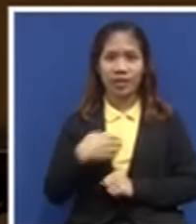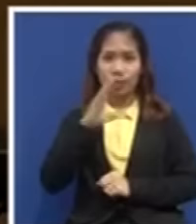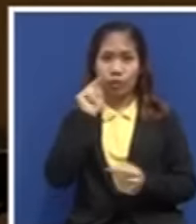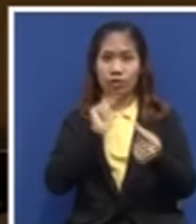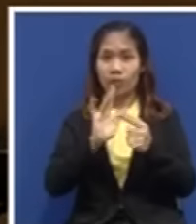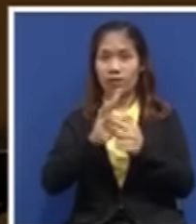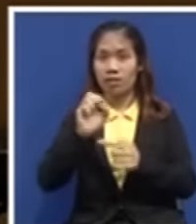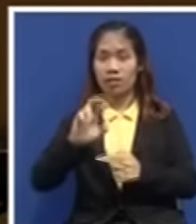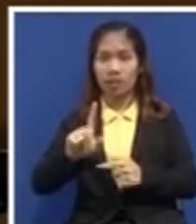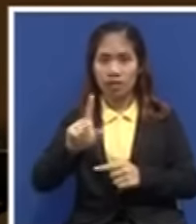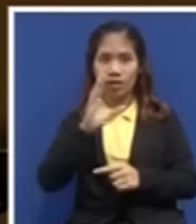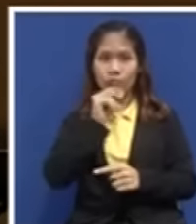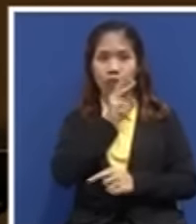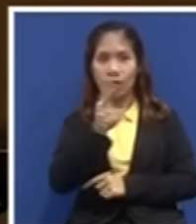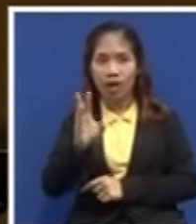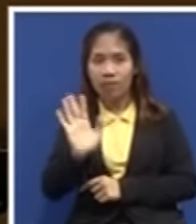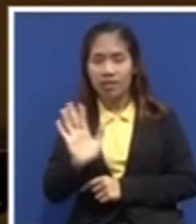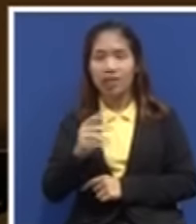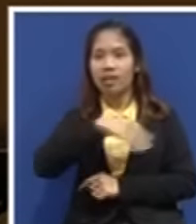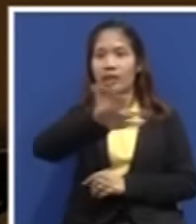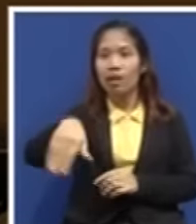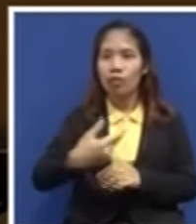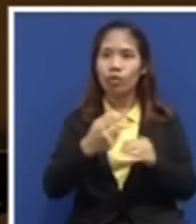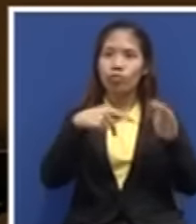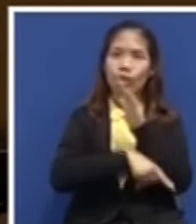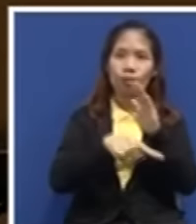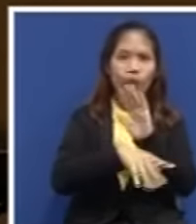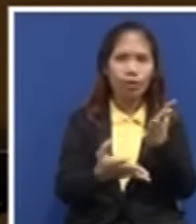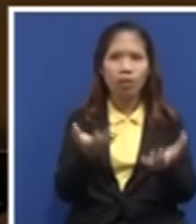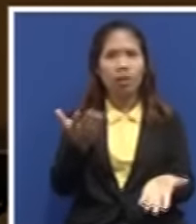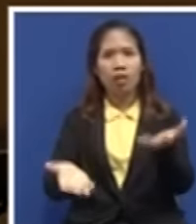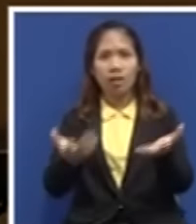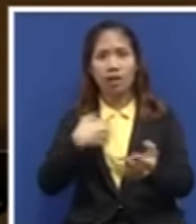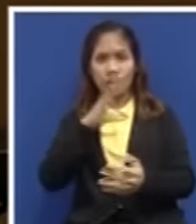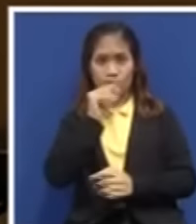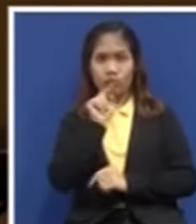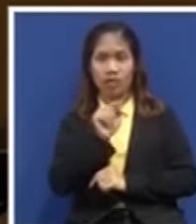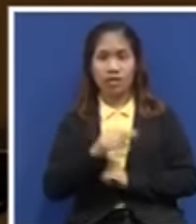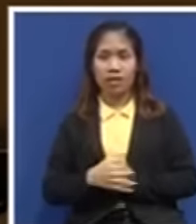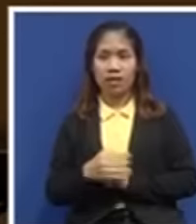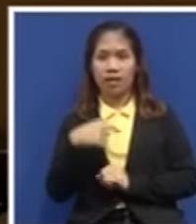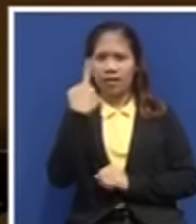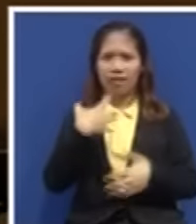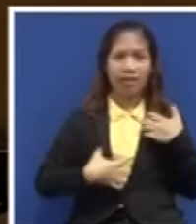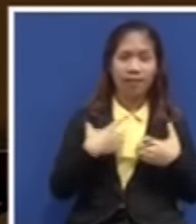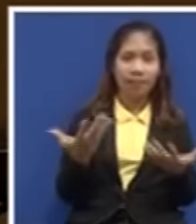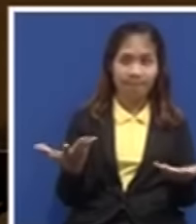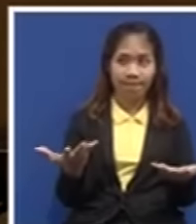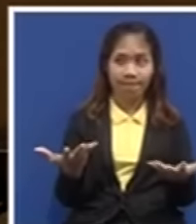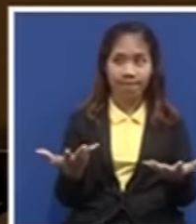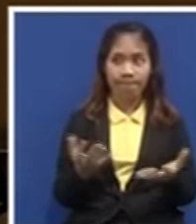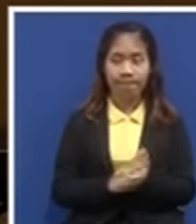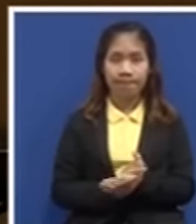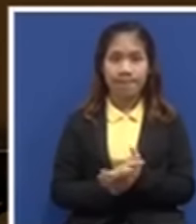รีกล่าวหาทุกคนมาจากการเลือกตั้งโดยโกงก็ว่ากันไปนะฮะเขากล่าวหาอย่างนั้นก็ไม่มีใครเดือดร้อนนะครับ ท่านประธาน